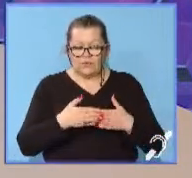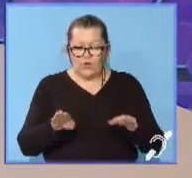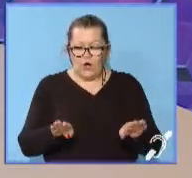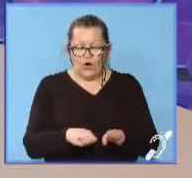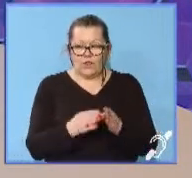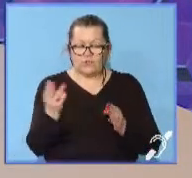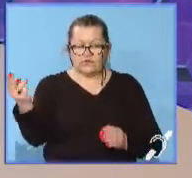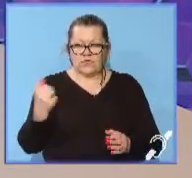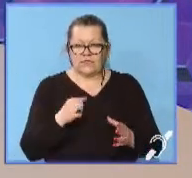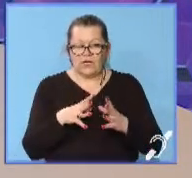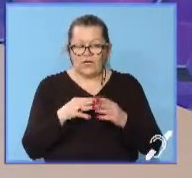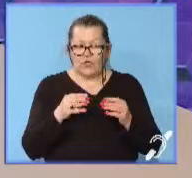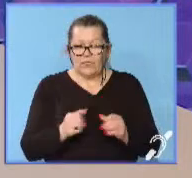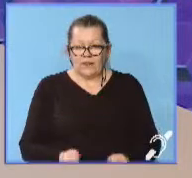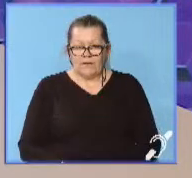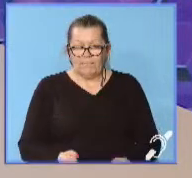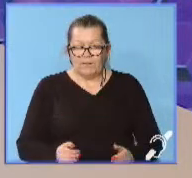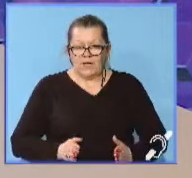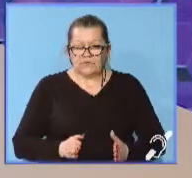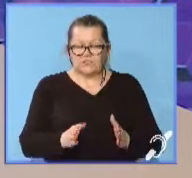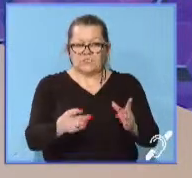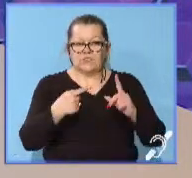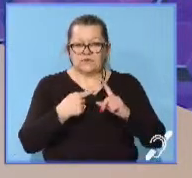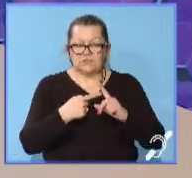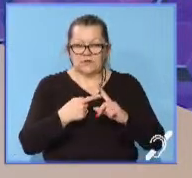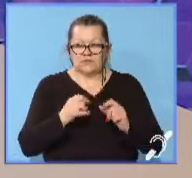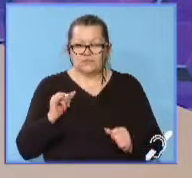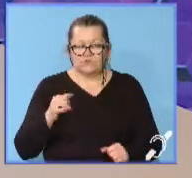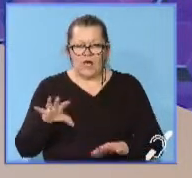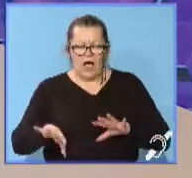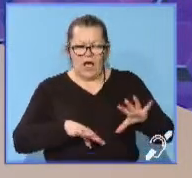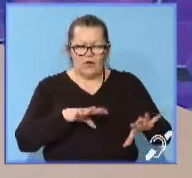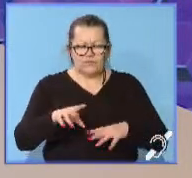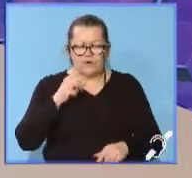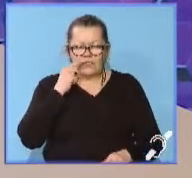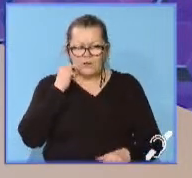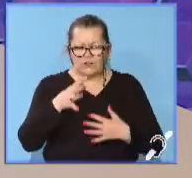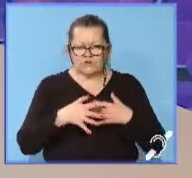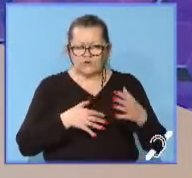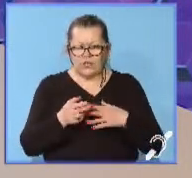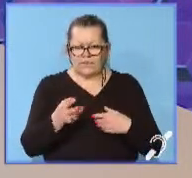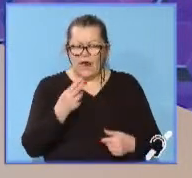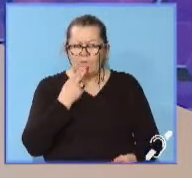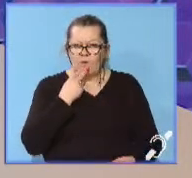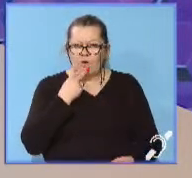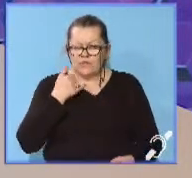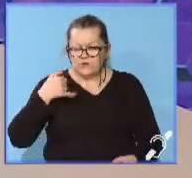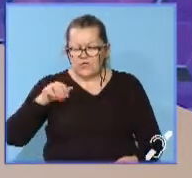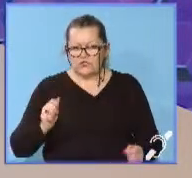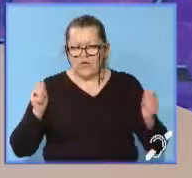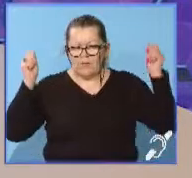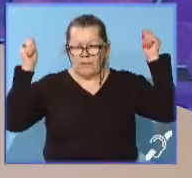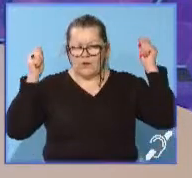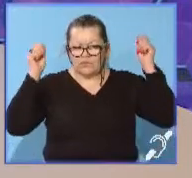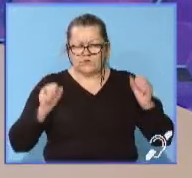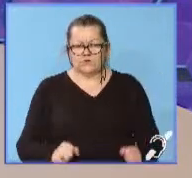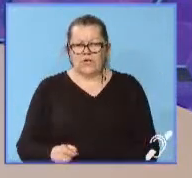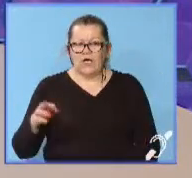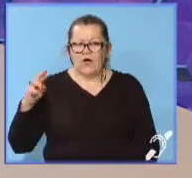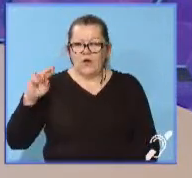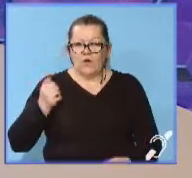ceilalți colegi din țară și pe străzile din Târgu Jiu a fost haos iar în Pitești a fost scandal între Forțele de ordine și